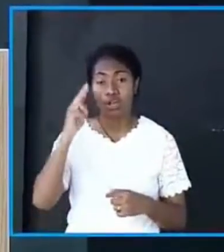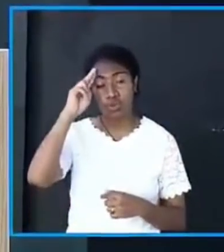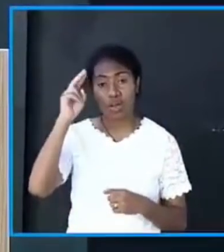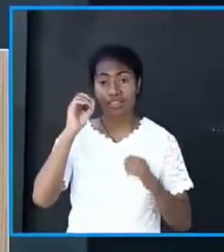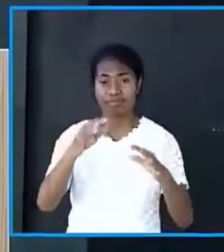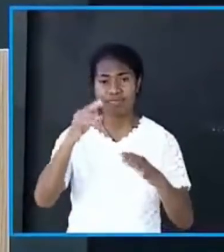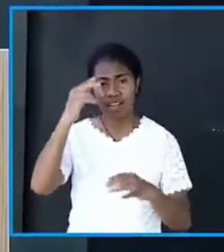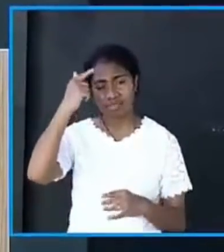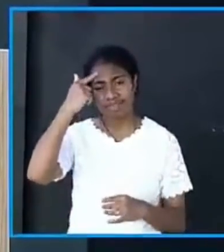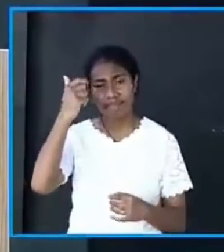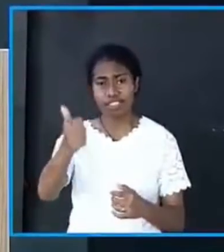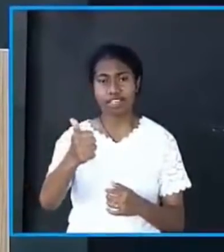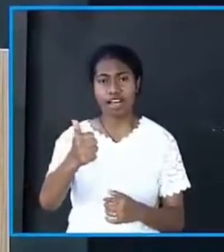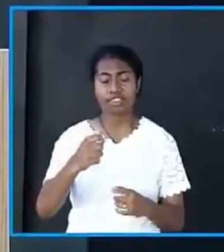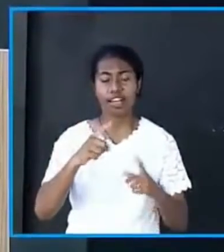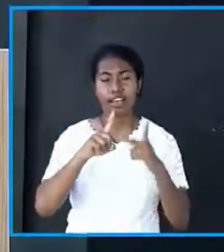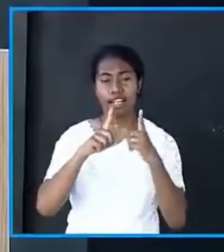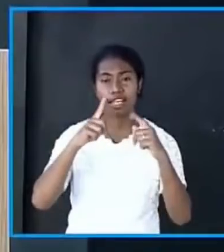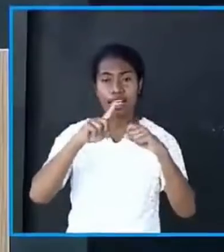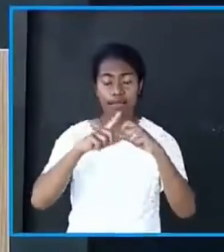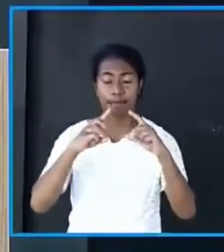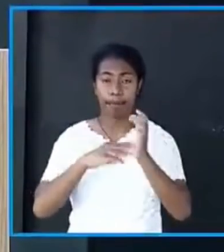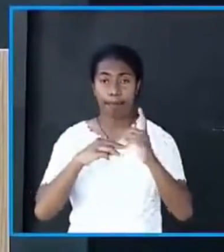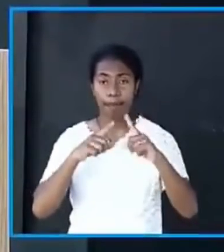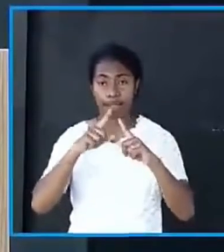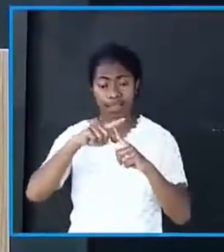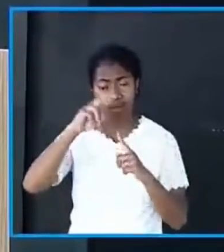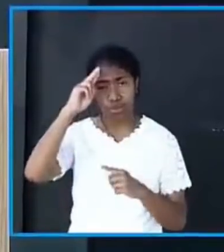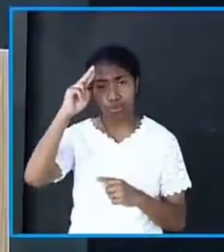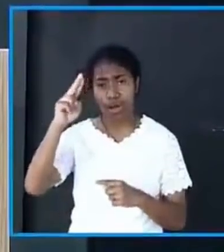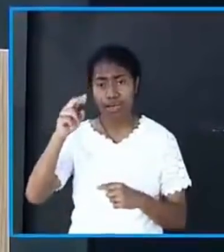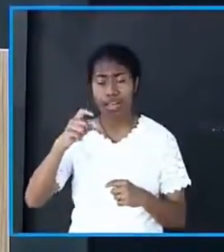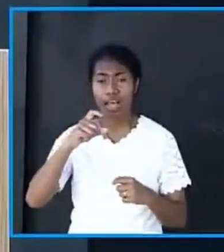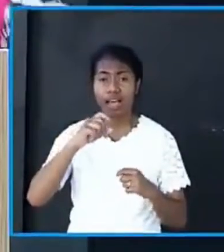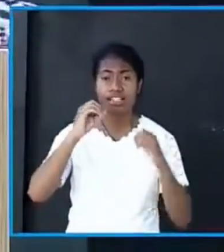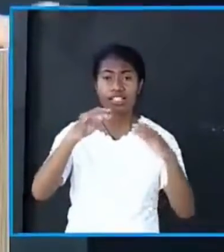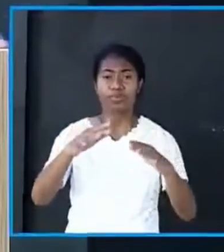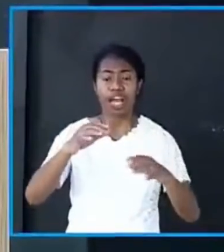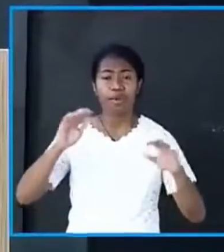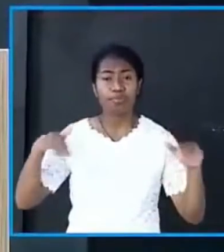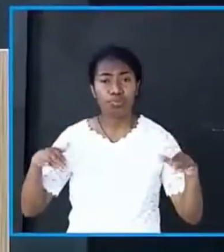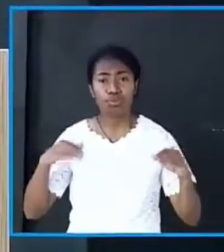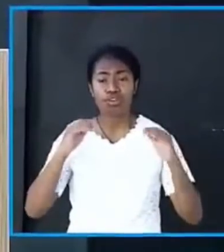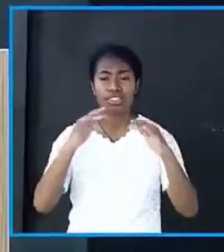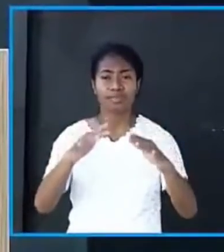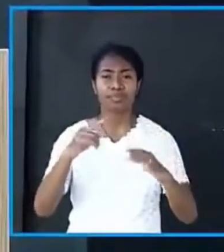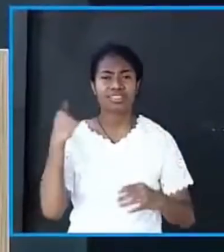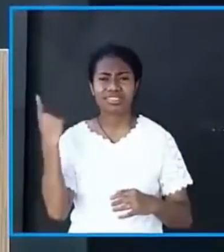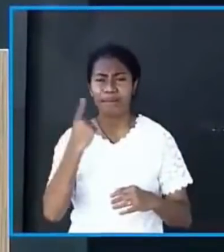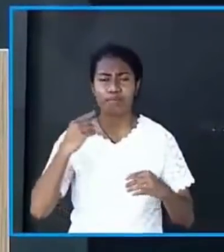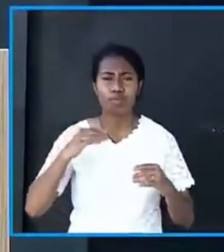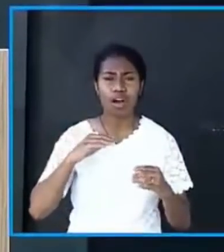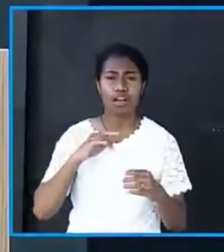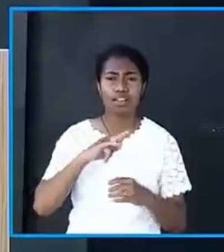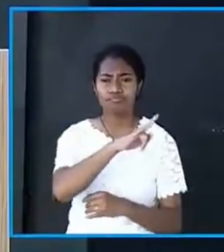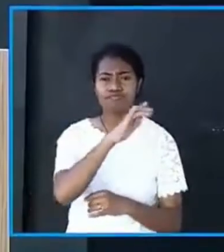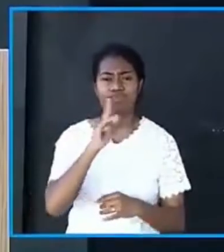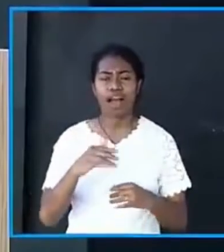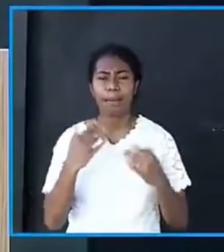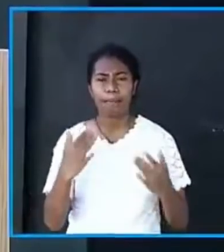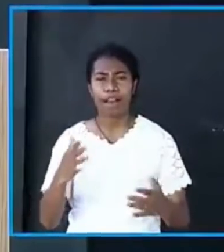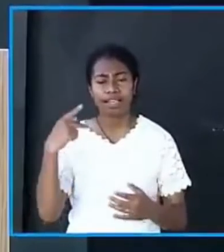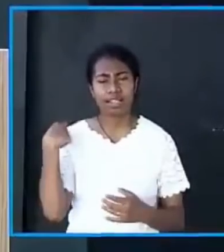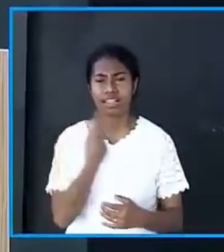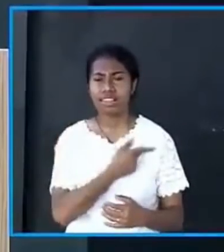Hikmat Tuhan di dalam penciptaan lebar penciptaan capung penciptaan buruh penciptakan kupu-kupu Apalagi kita